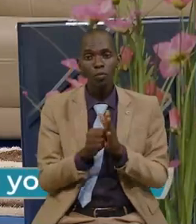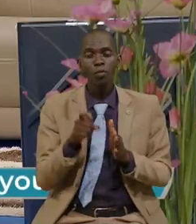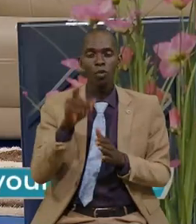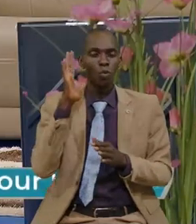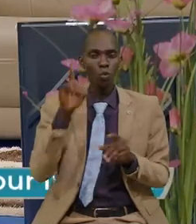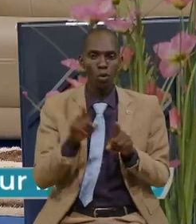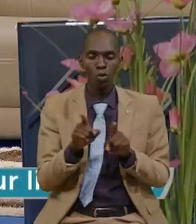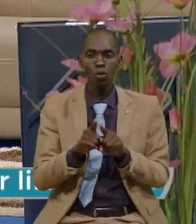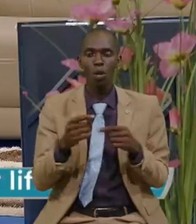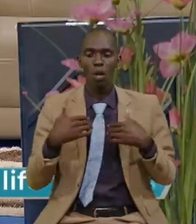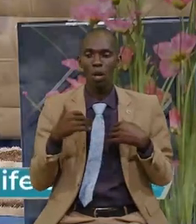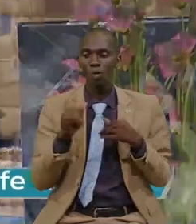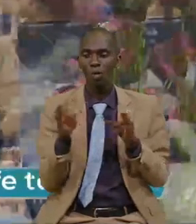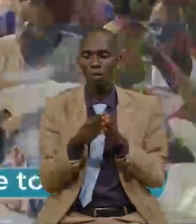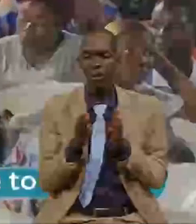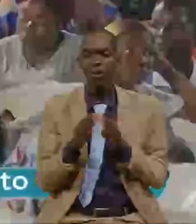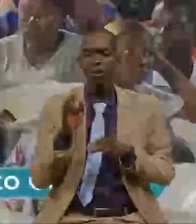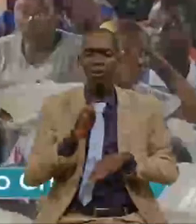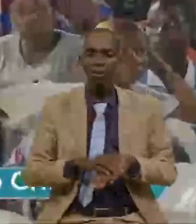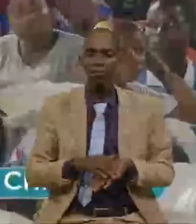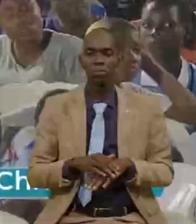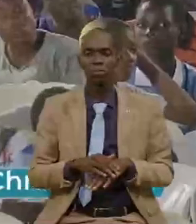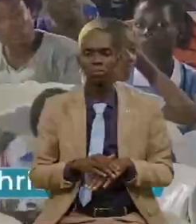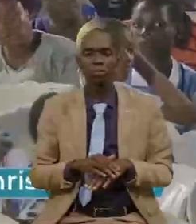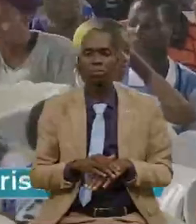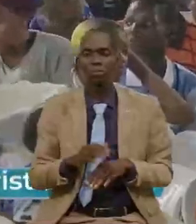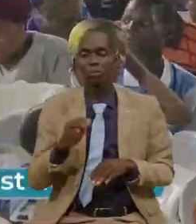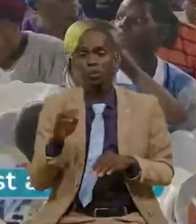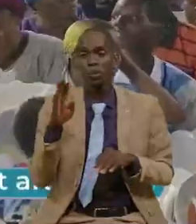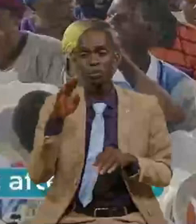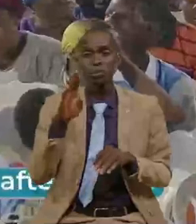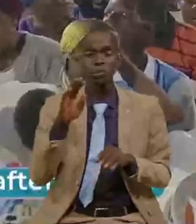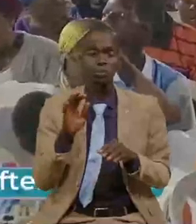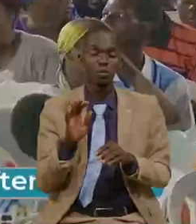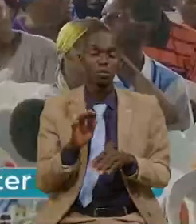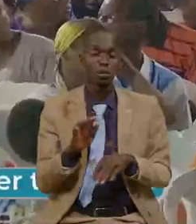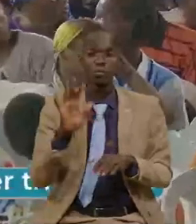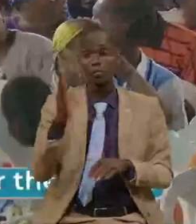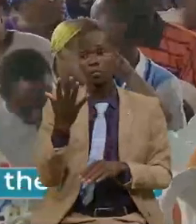5 novembre 2023. At Deeper Life Bible Church,